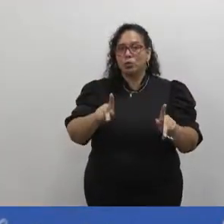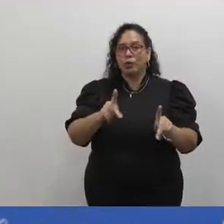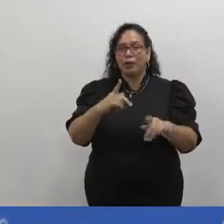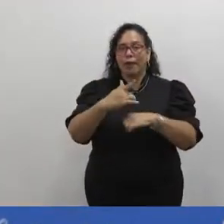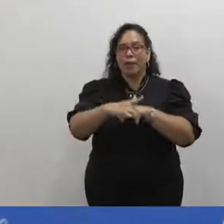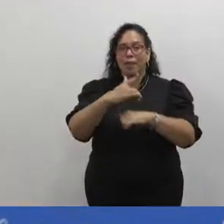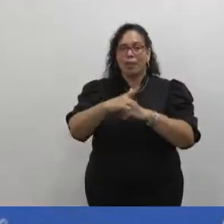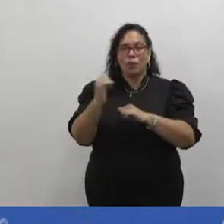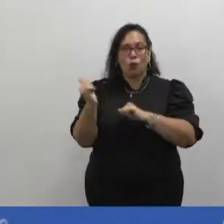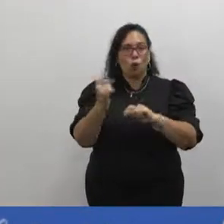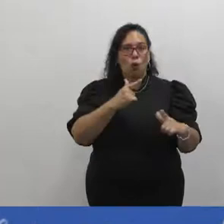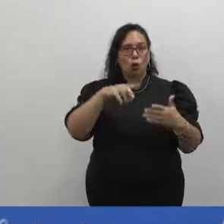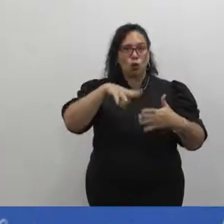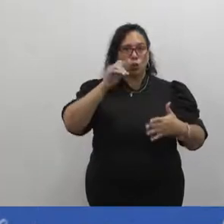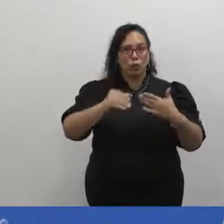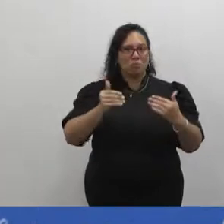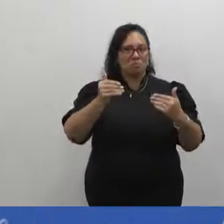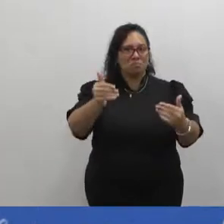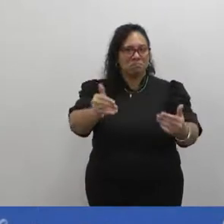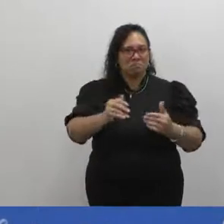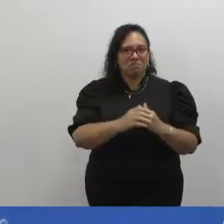Thưa mấy ca đâm bây